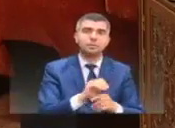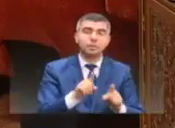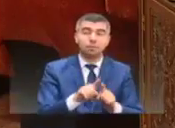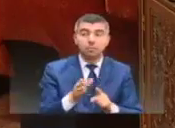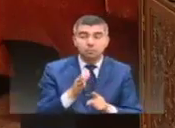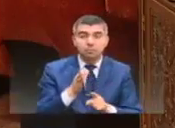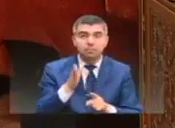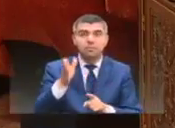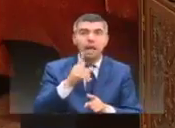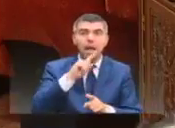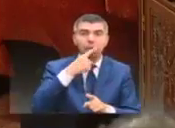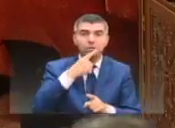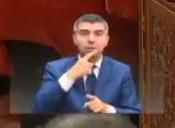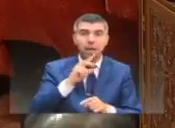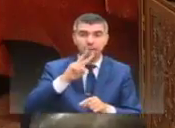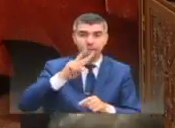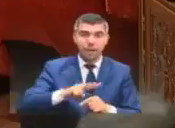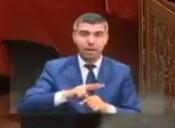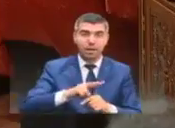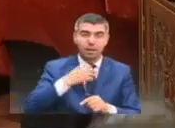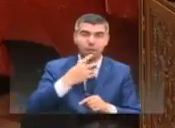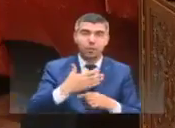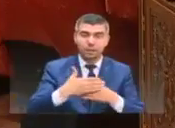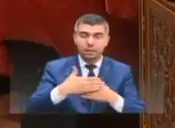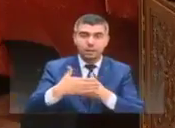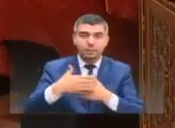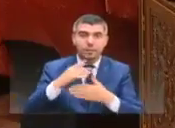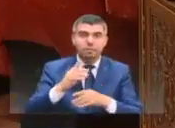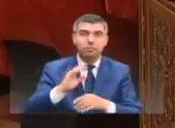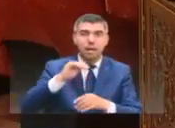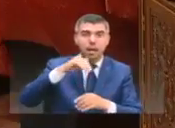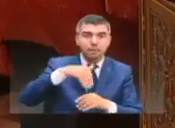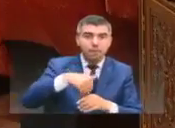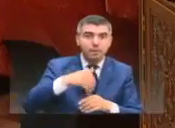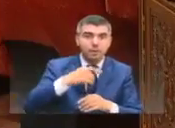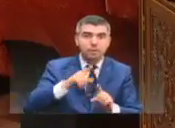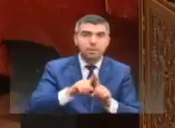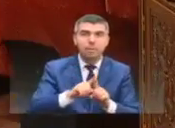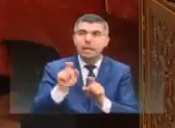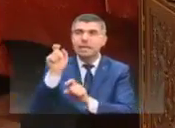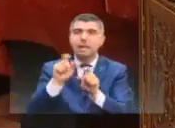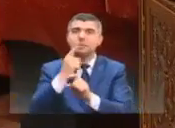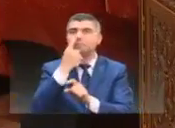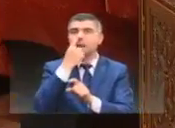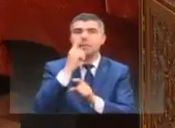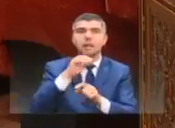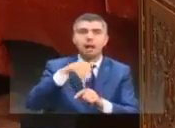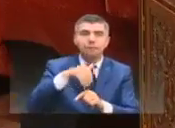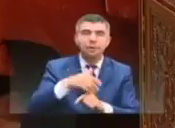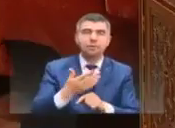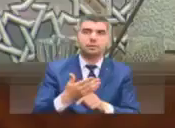زاكورة وغنجيبها لكم، ماشي غادي نجيب انا الشركه وننقلها حتى لزاكورة وفي الاخر يتعرضوا لها الساكنه ما يخليوهاش تحفر. شكرا